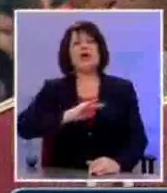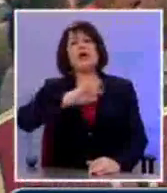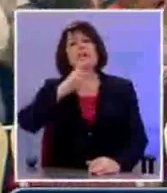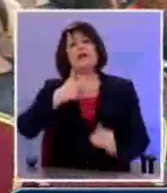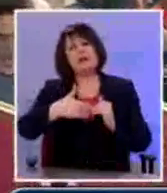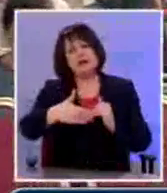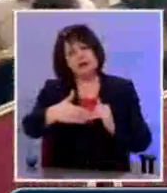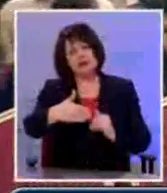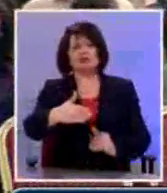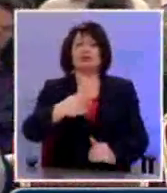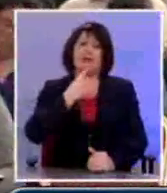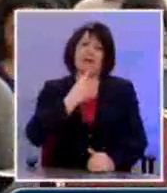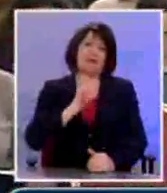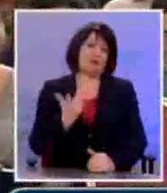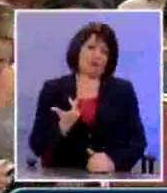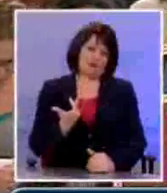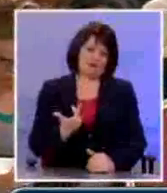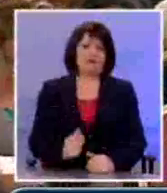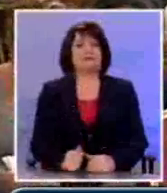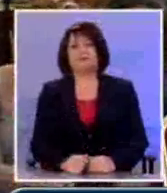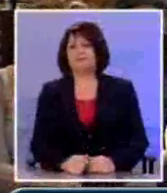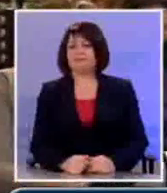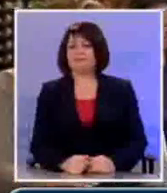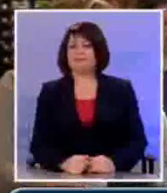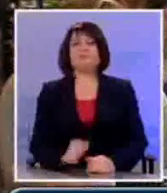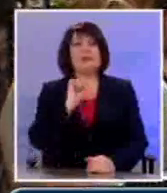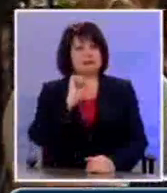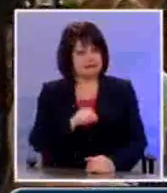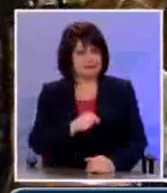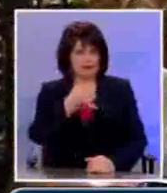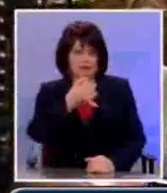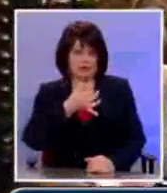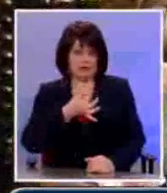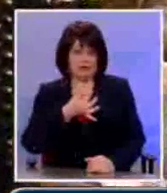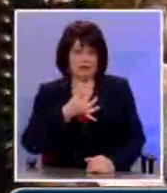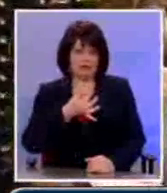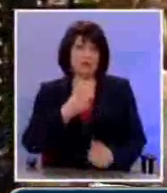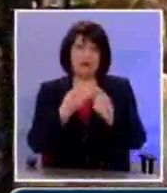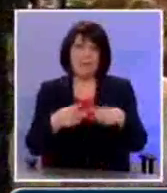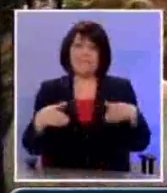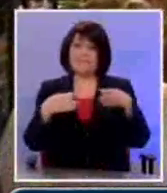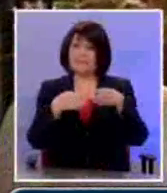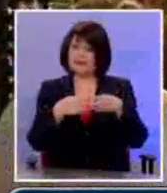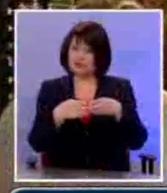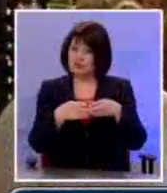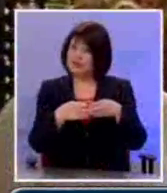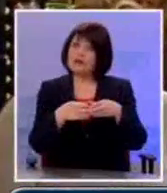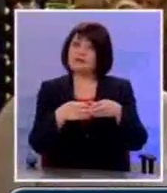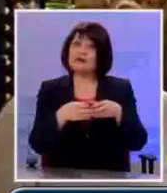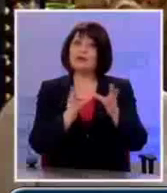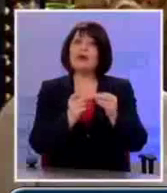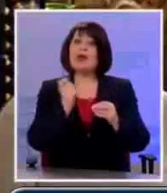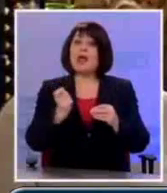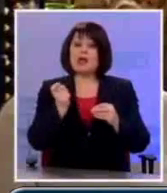χρονοδιάγραμμα που θα ανακοινωθεί. Θα συμφωνήσω με την παρατήρηση ότι είναι μια επιτροπή που θα αποτελέσει